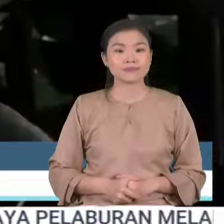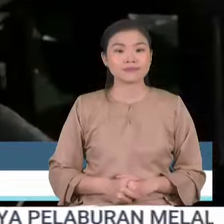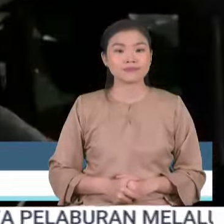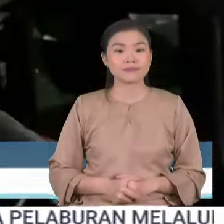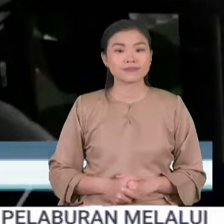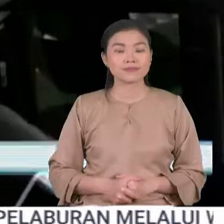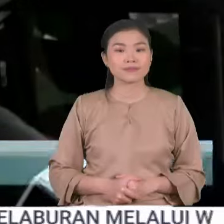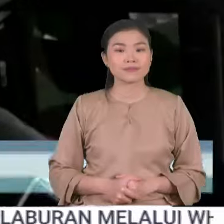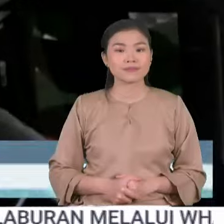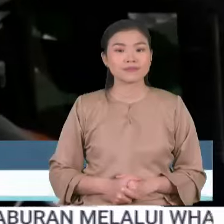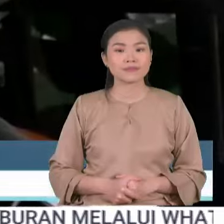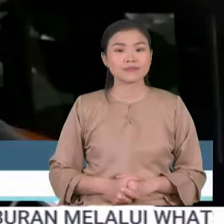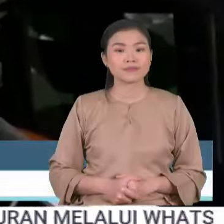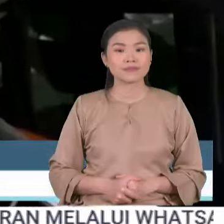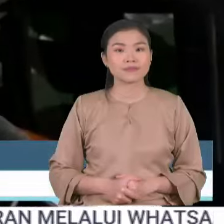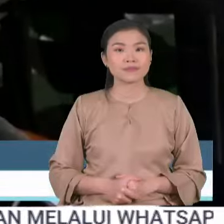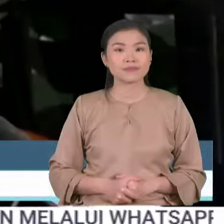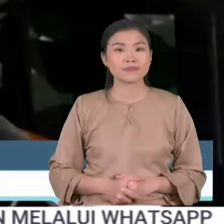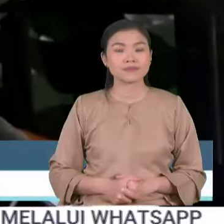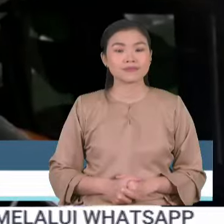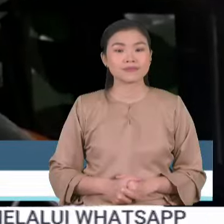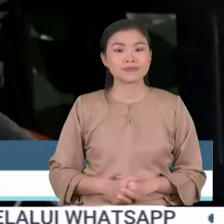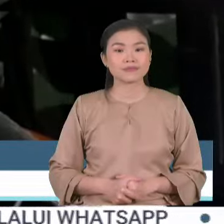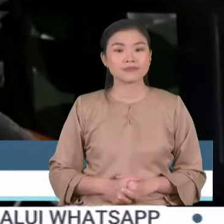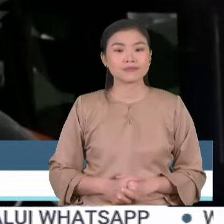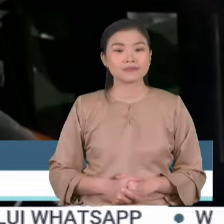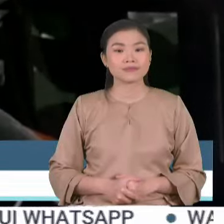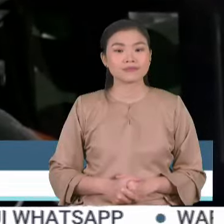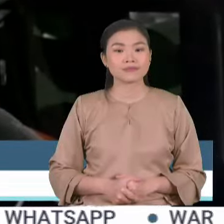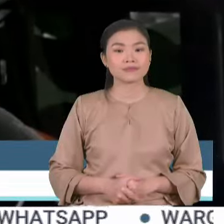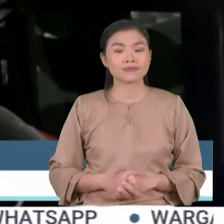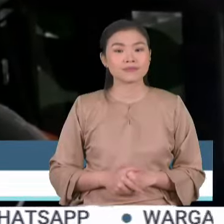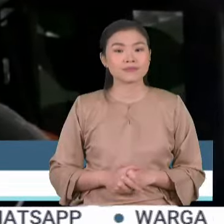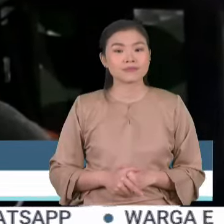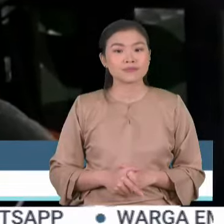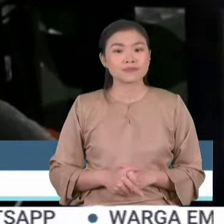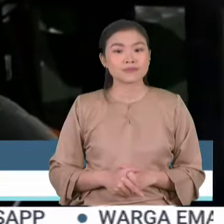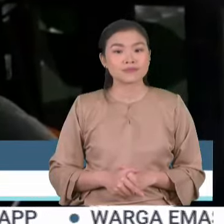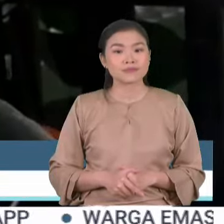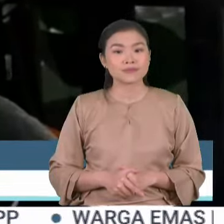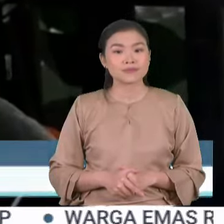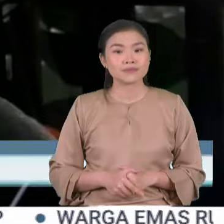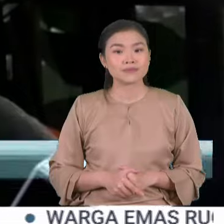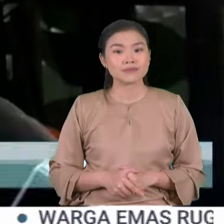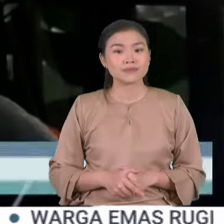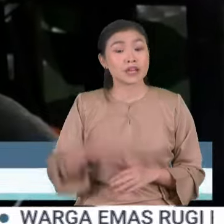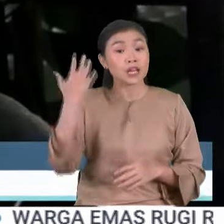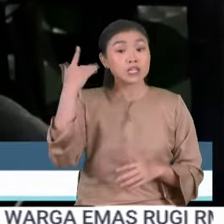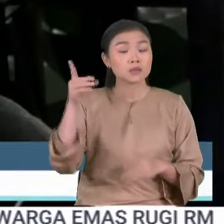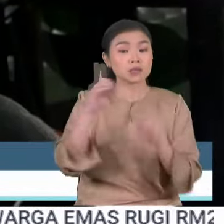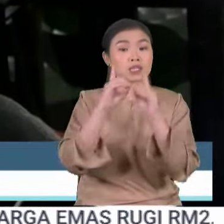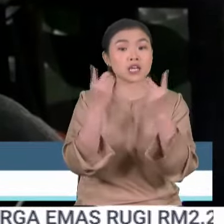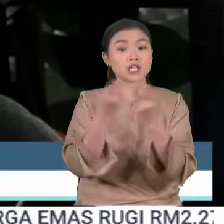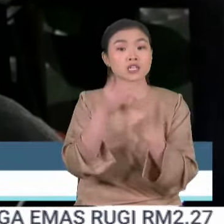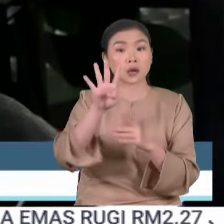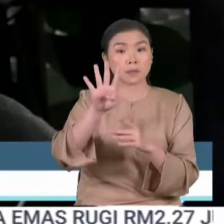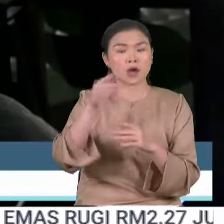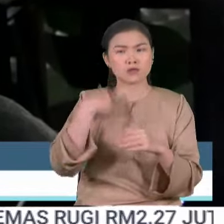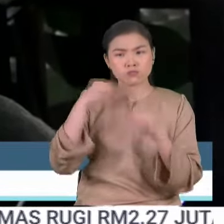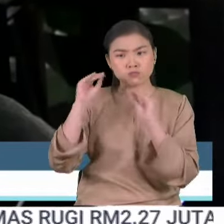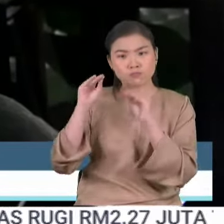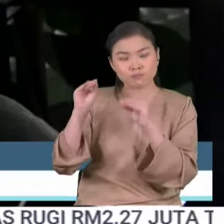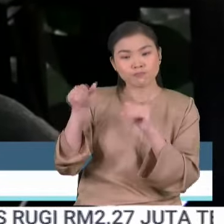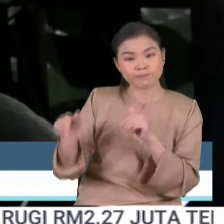Memang tegas. Dia memang tegas. Bayang dia orang sekolah macam jambat. Dia tegas apa satu benda